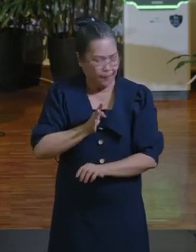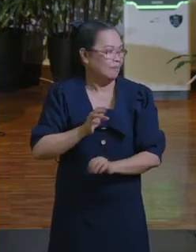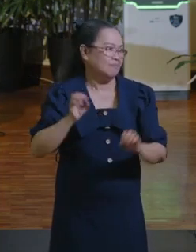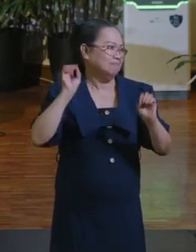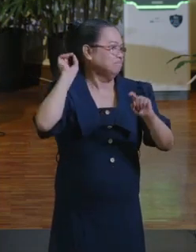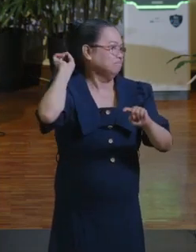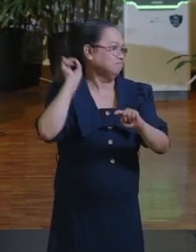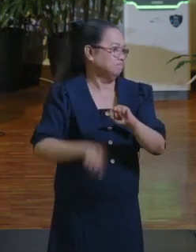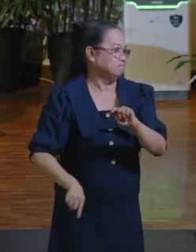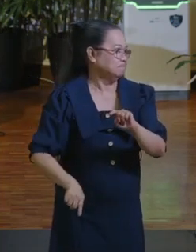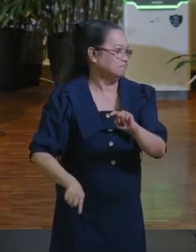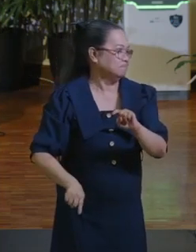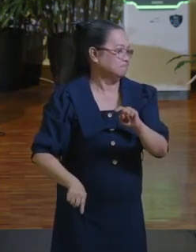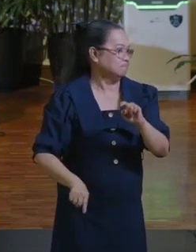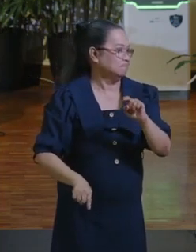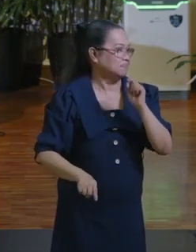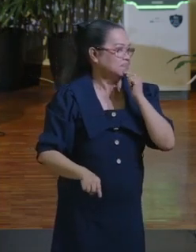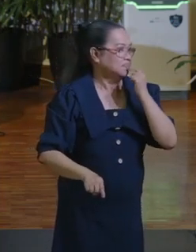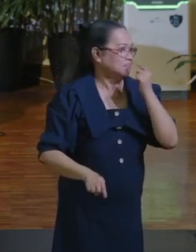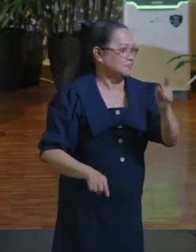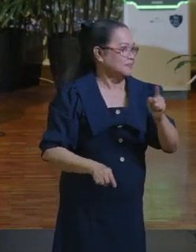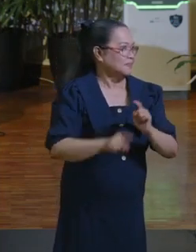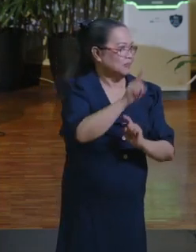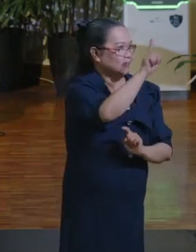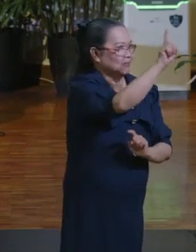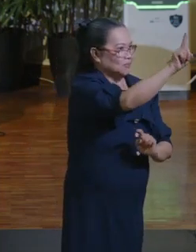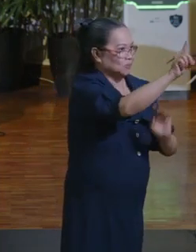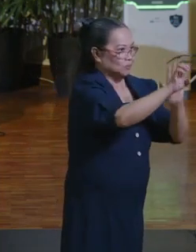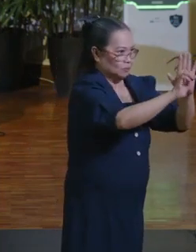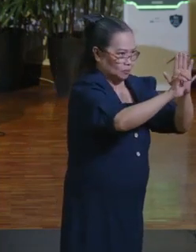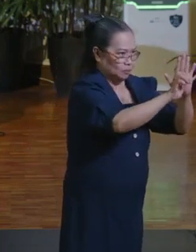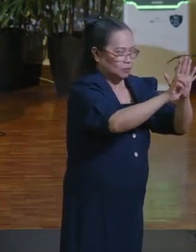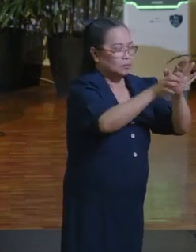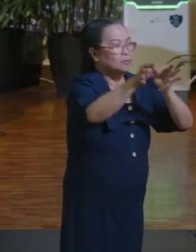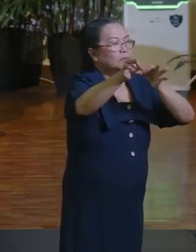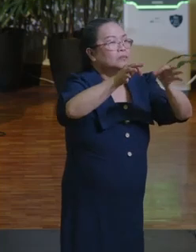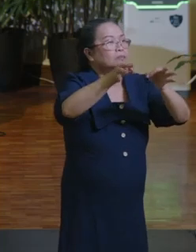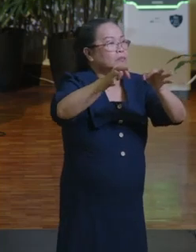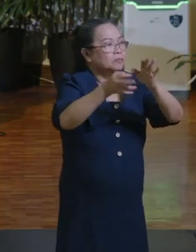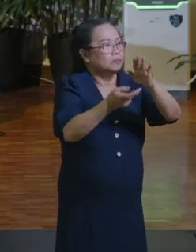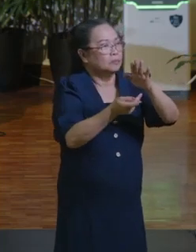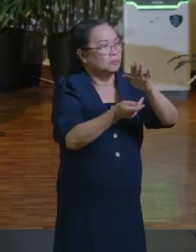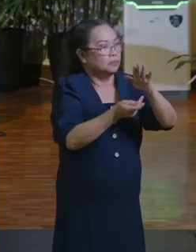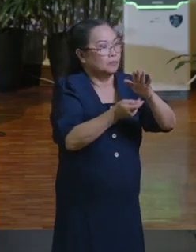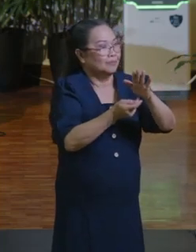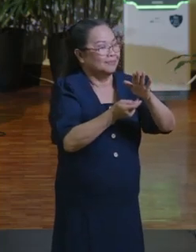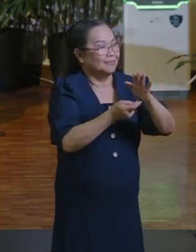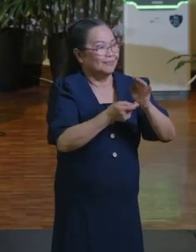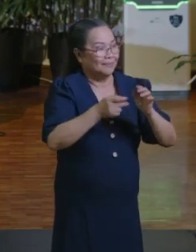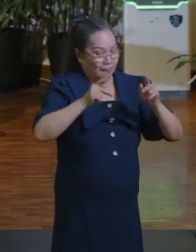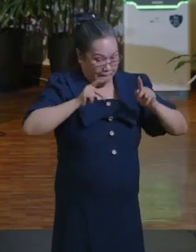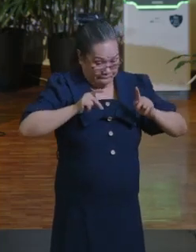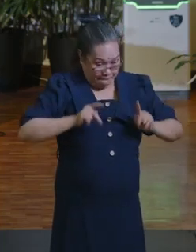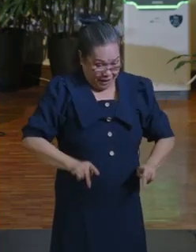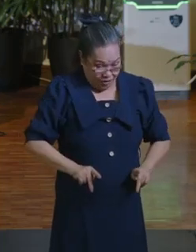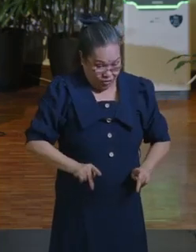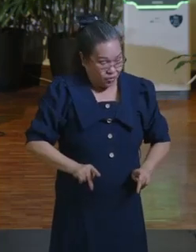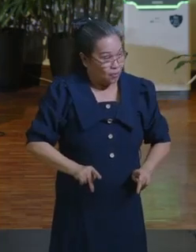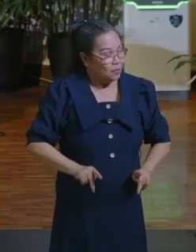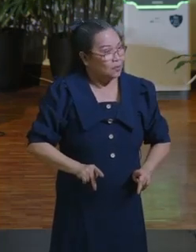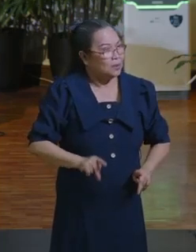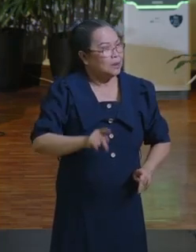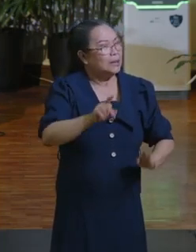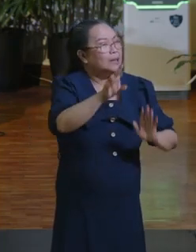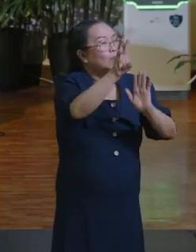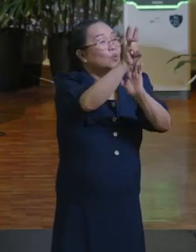doktrinang ito sa pamamagitan ng pagbibigay ng isang example sa isang human covenant, isang last will